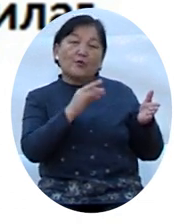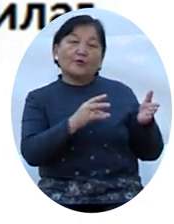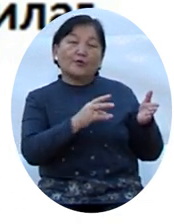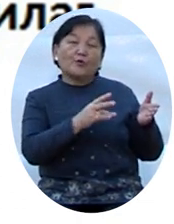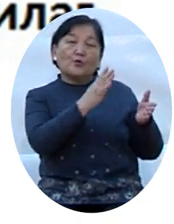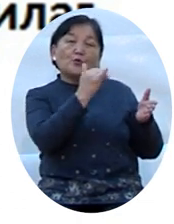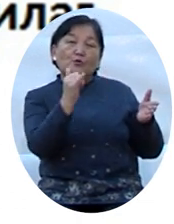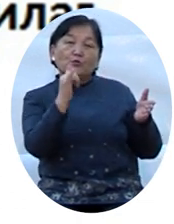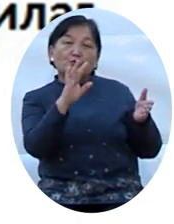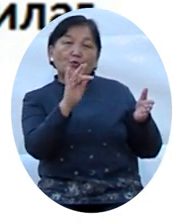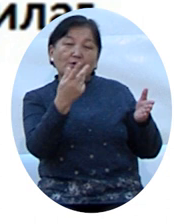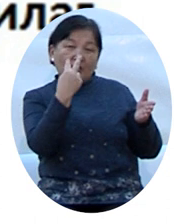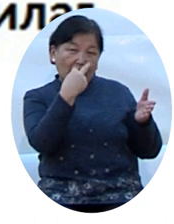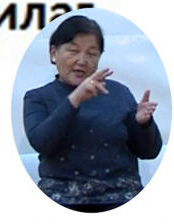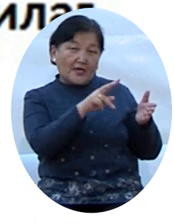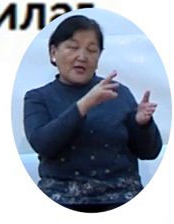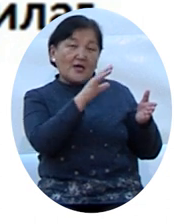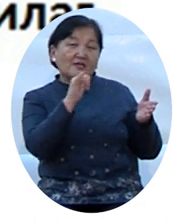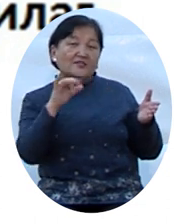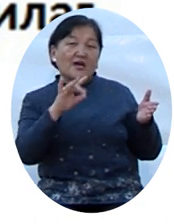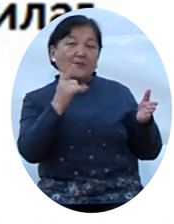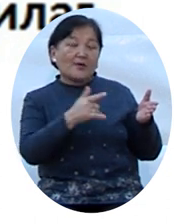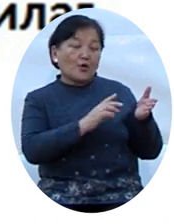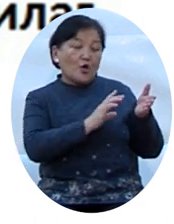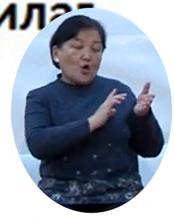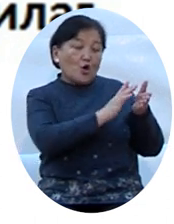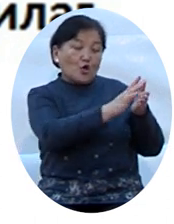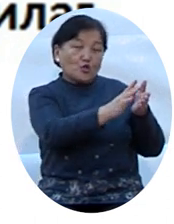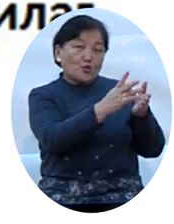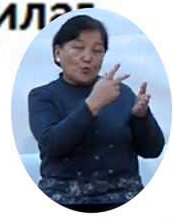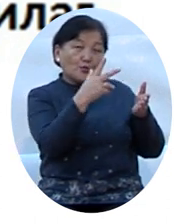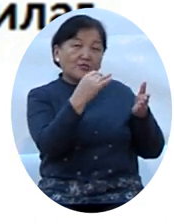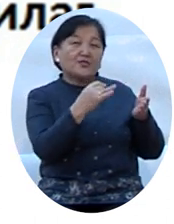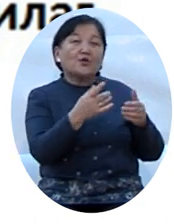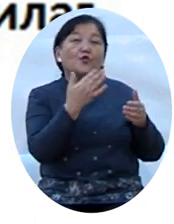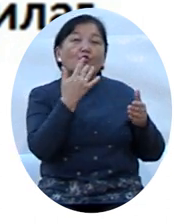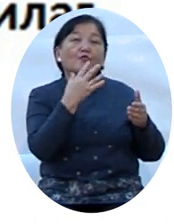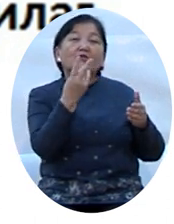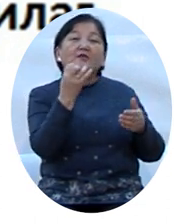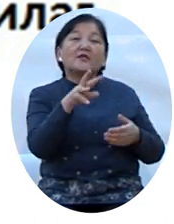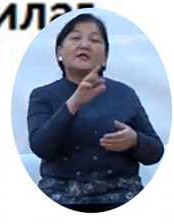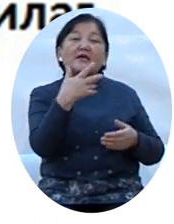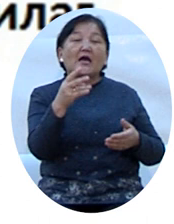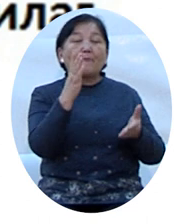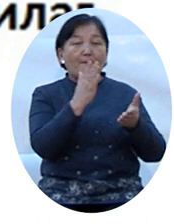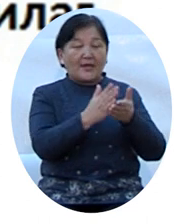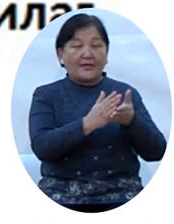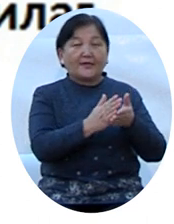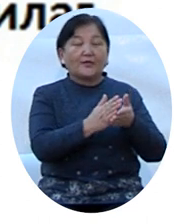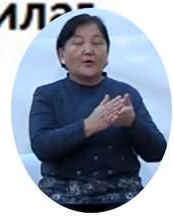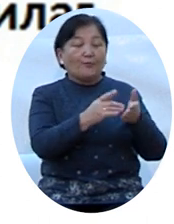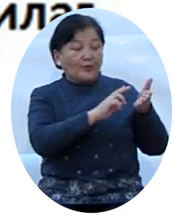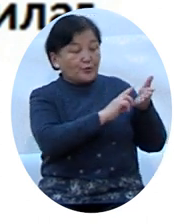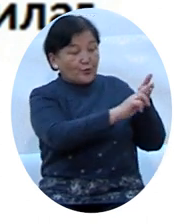нэмэхэд сармг орчин үүсгэж нийл ягаан өнгө үзүүлдэг гэдг нь зурагнаас харагдаж байна. Тэгэхээр бид